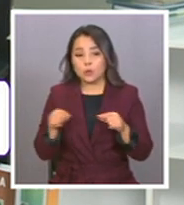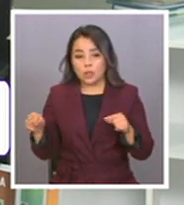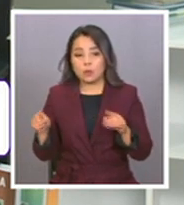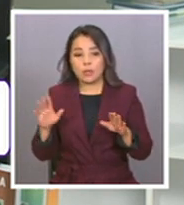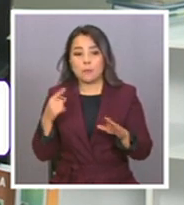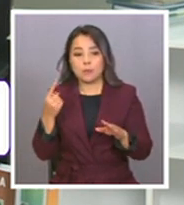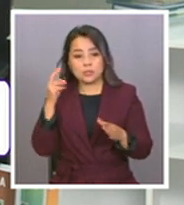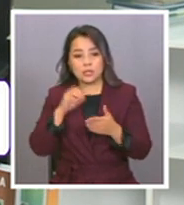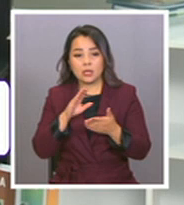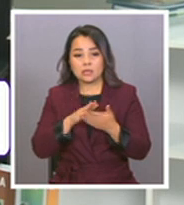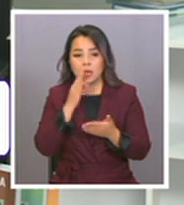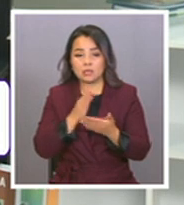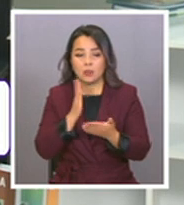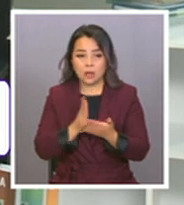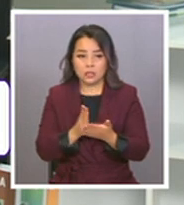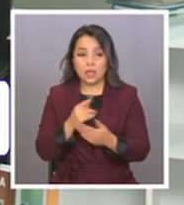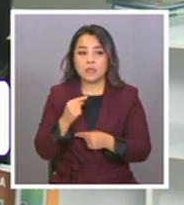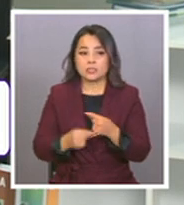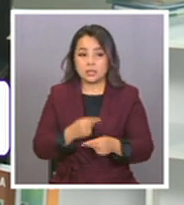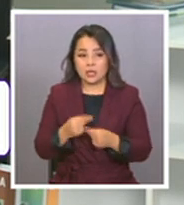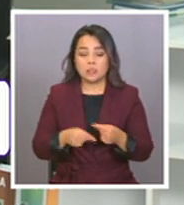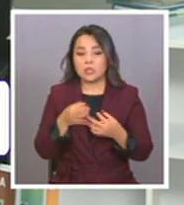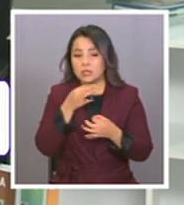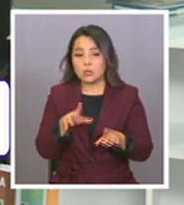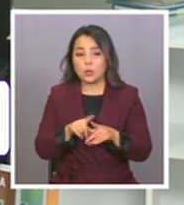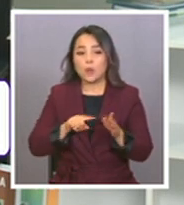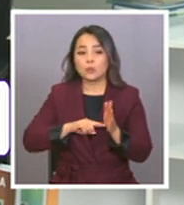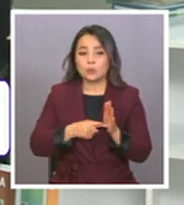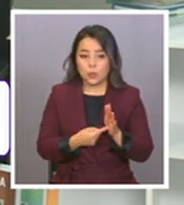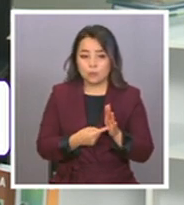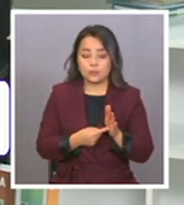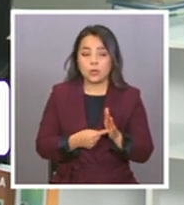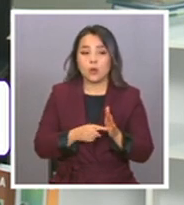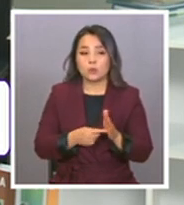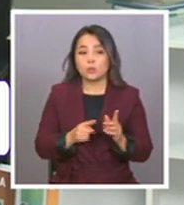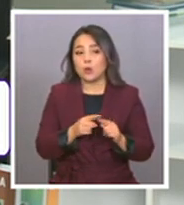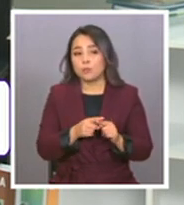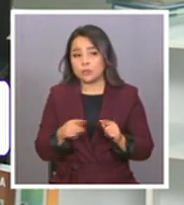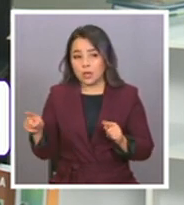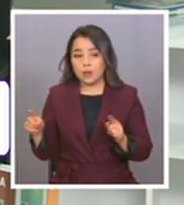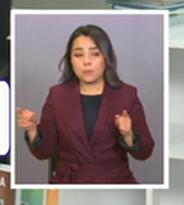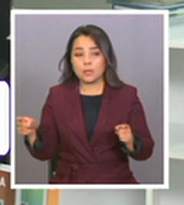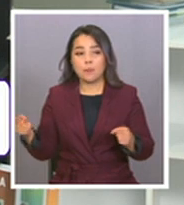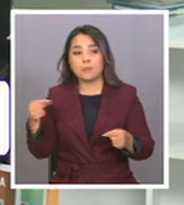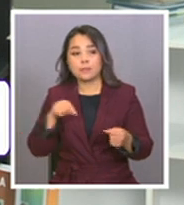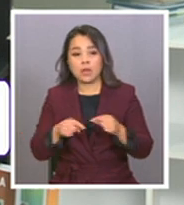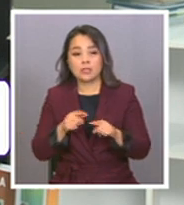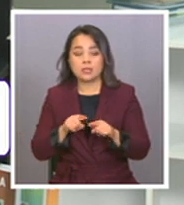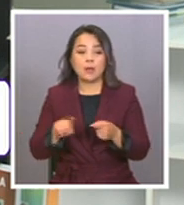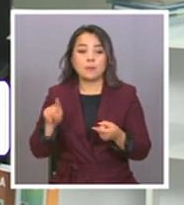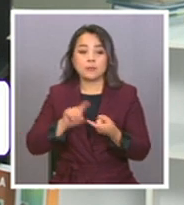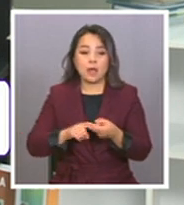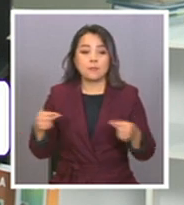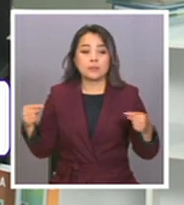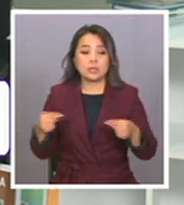деп қана тұрады екен. Келесі, кез келген нүкте, яғни ұшы мен басы бір-бірінің үстіне беттесетін болса,